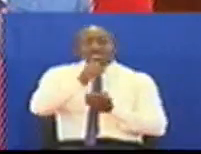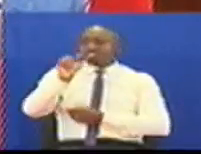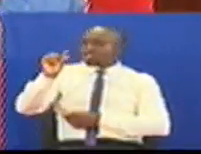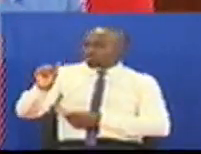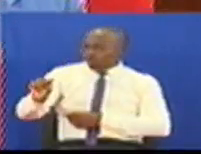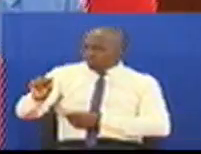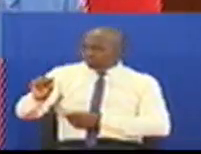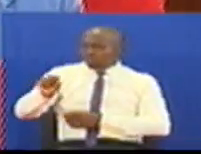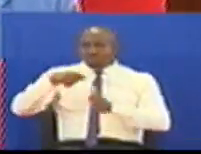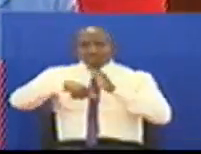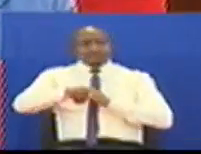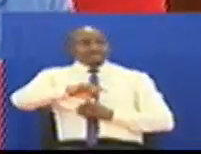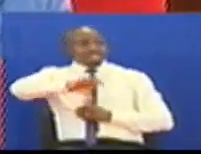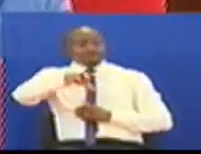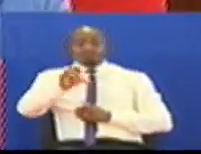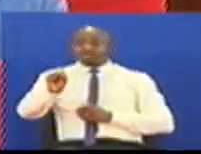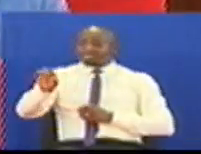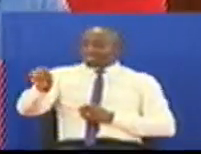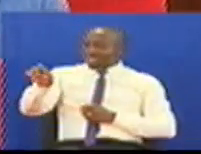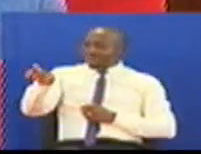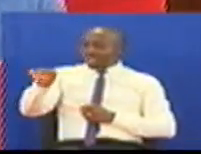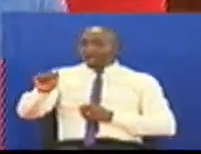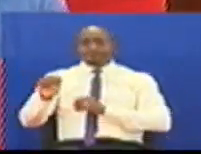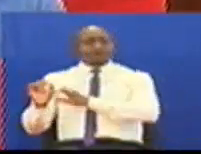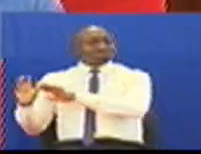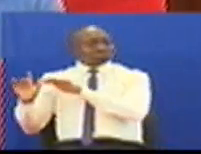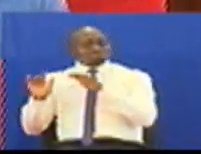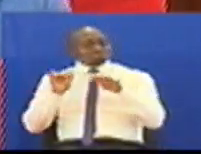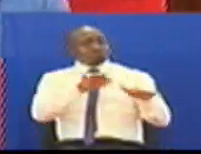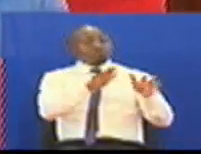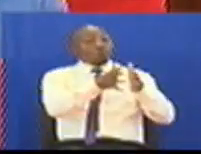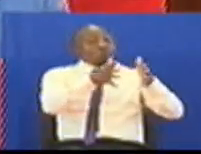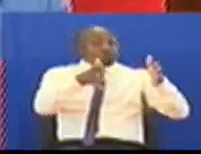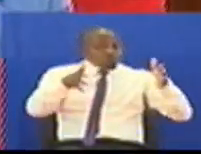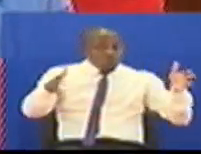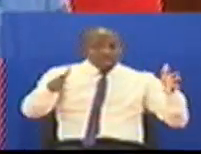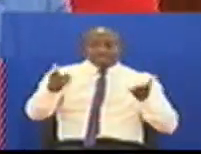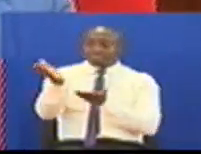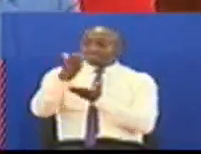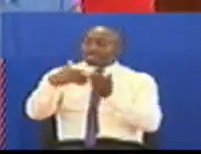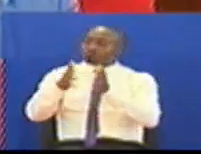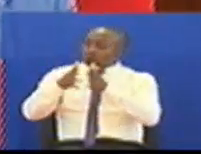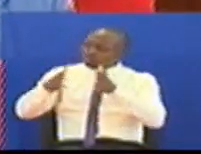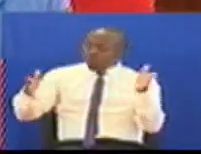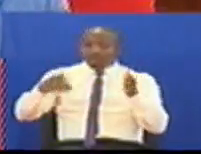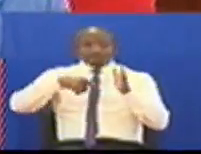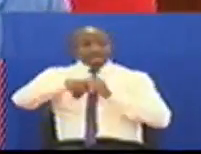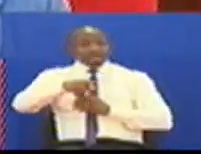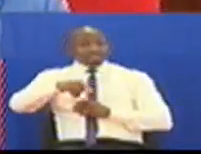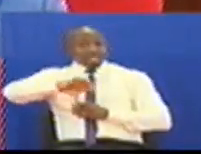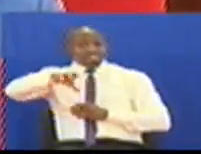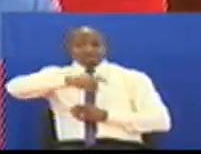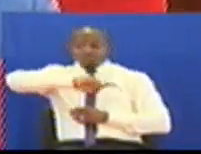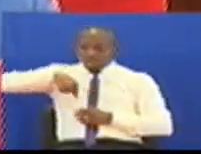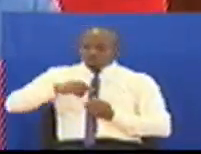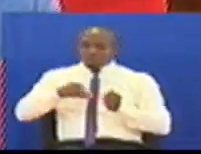mafuriko makubwa sana. Mafuriko yamechukua sehemu kubwa. Kama unavyojua Mheshimiwa Jafo, kwenye jimbo letu ndio umepita mto